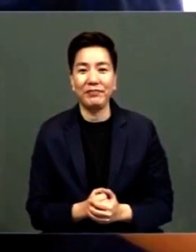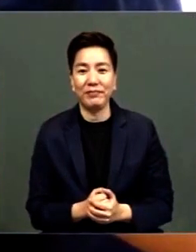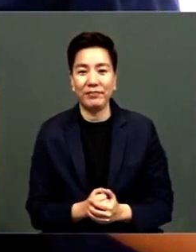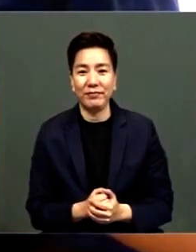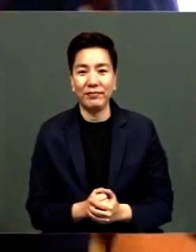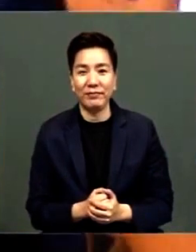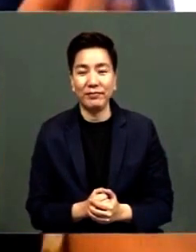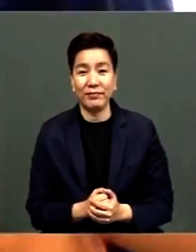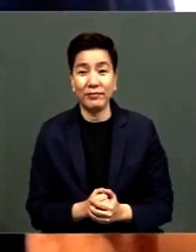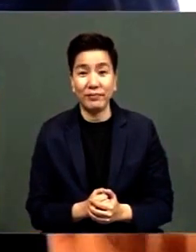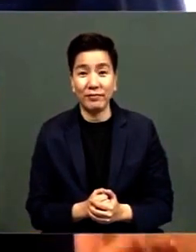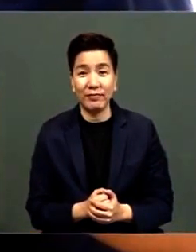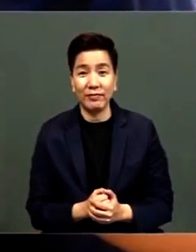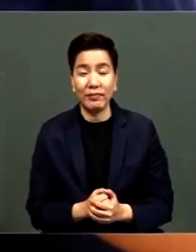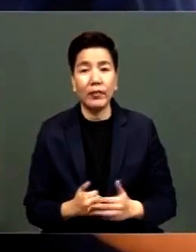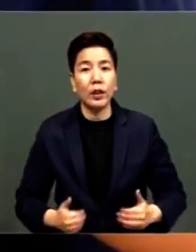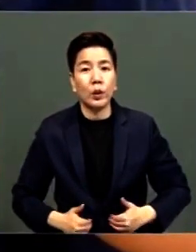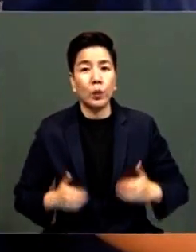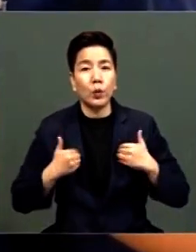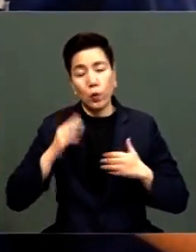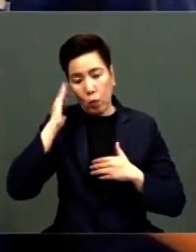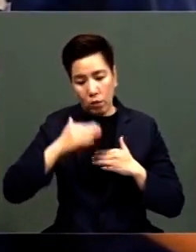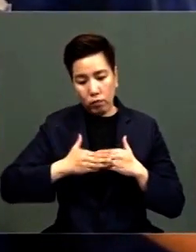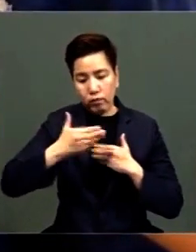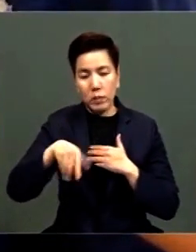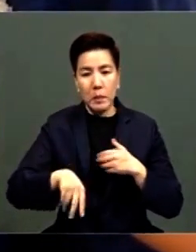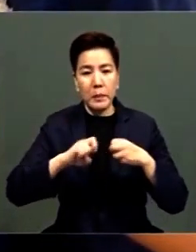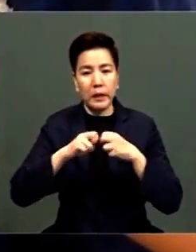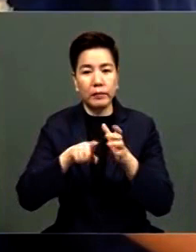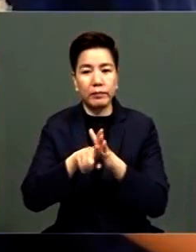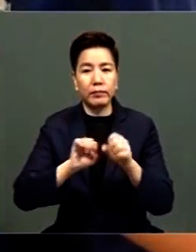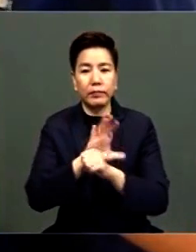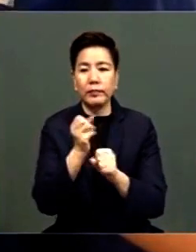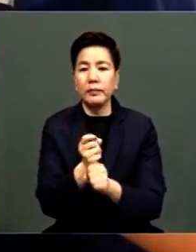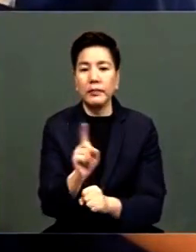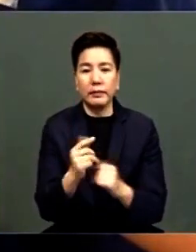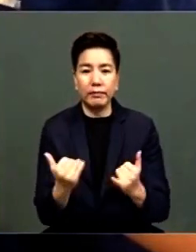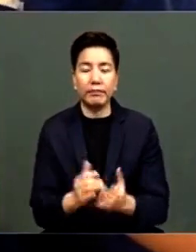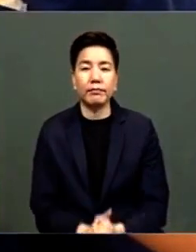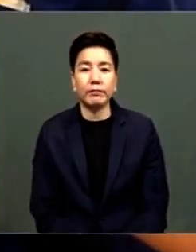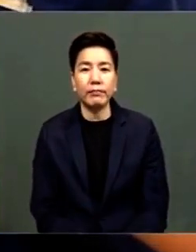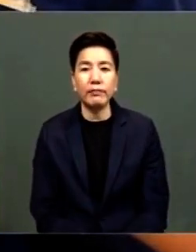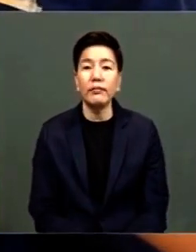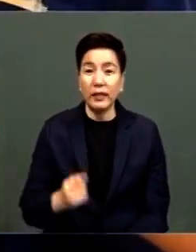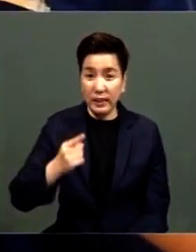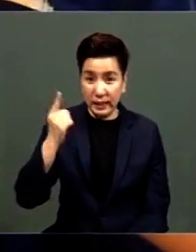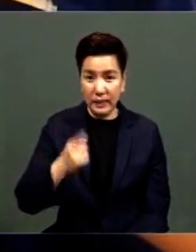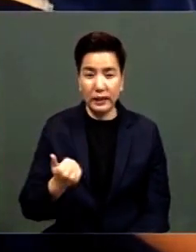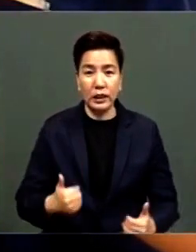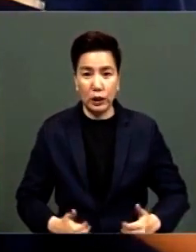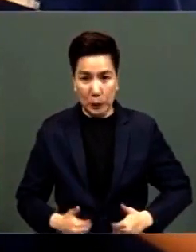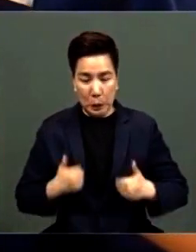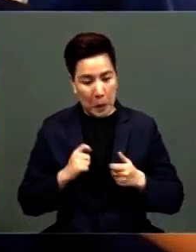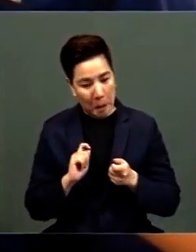จากนี้เราจะมีการดำเนินชีวิตยังไงบ้างท่ามกลางสถานการณ์ที่เปลี่ยนไปโคว ิดก็จริงๆทุกวันนี้ชีวิตก็เปลี่ยน